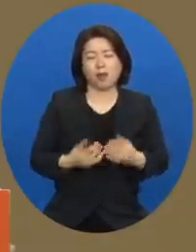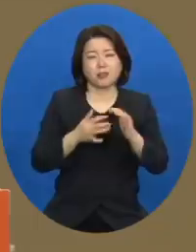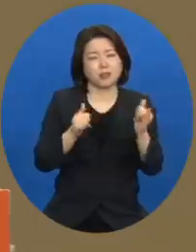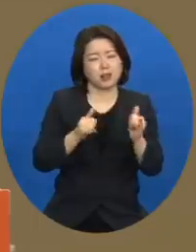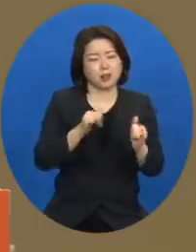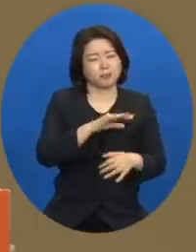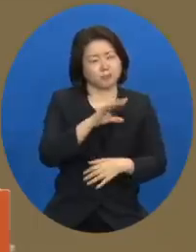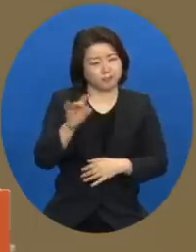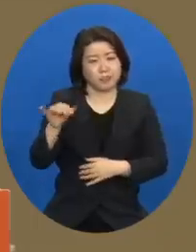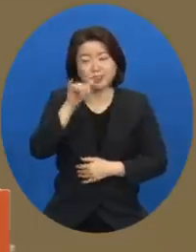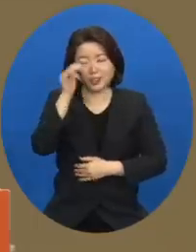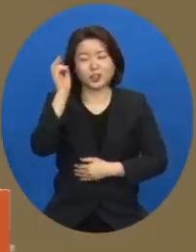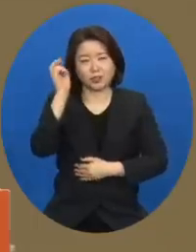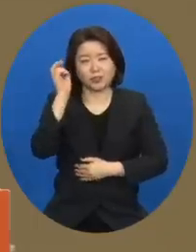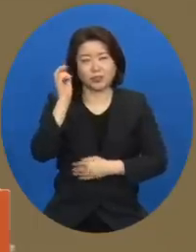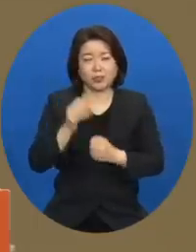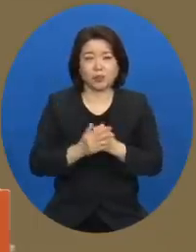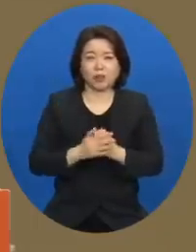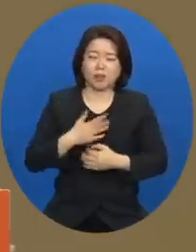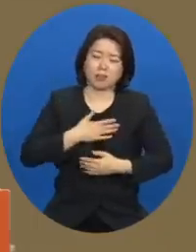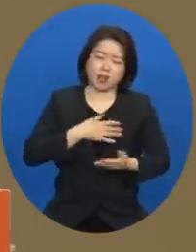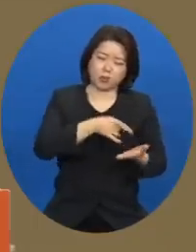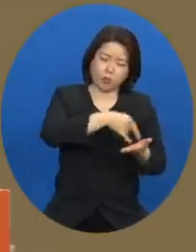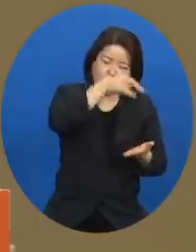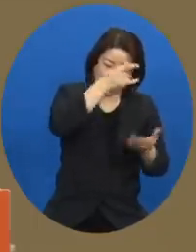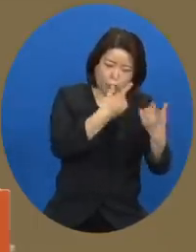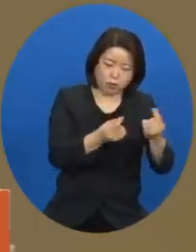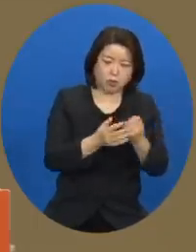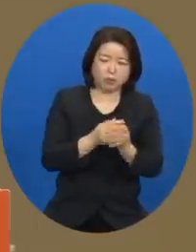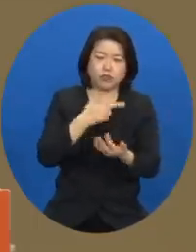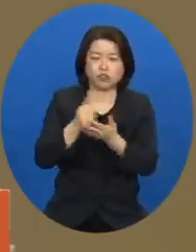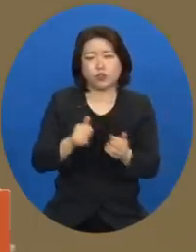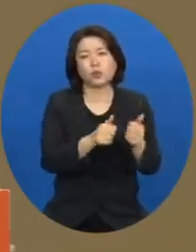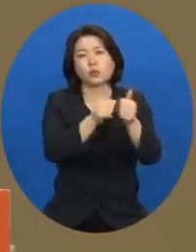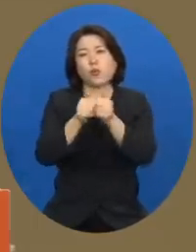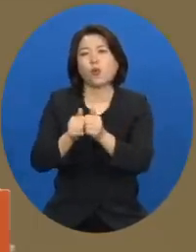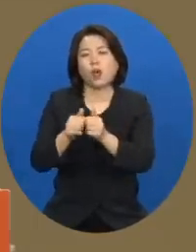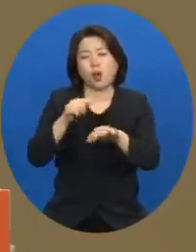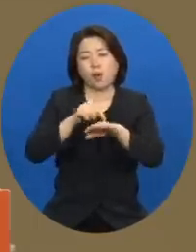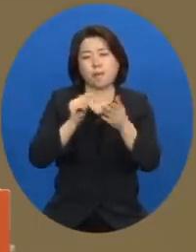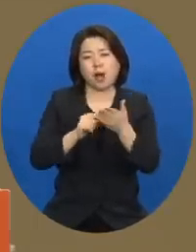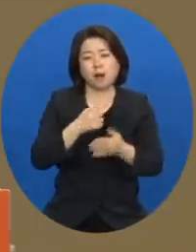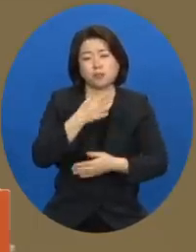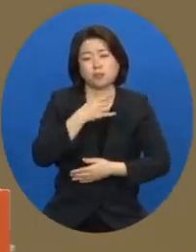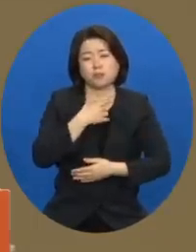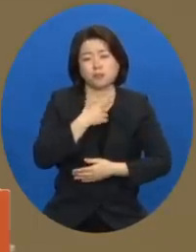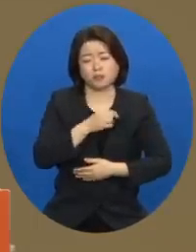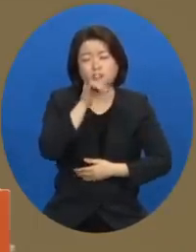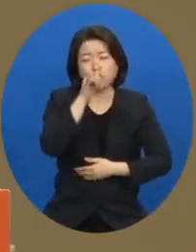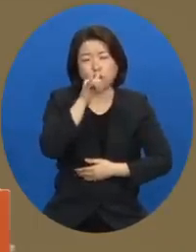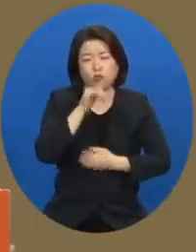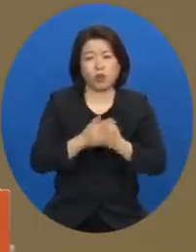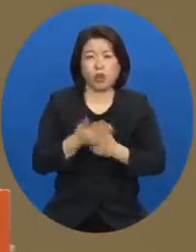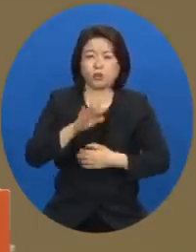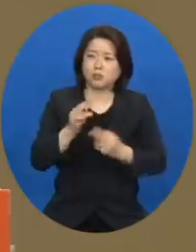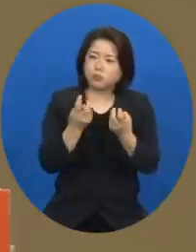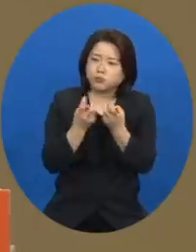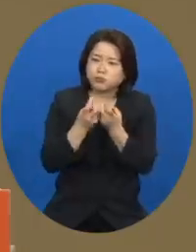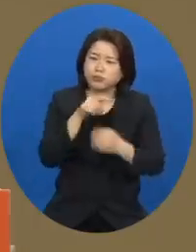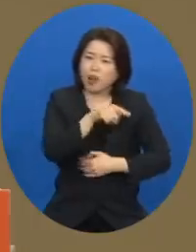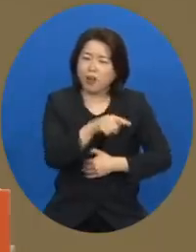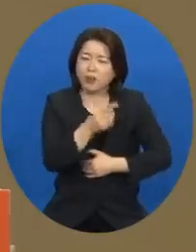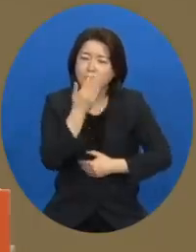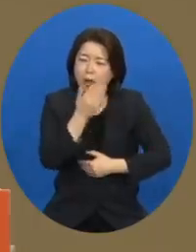있을지 모르겠습니다. 나도 에녹처럼 주님과 동행하고 싶은 마음은 있지만 어떻게 해야 그렇게